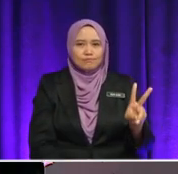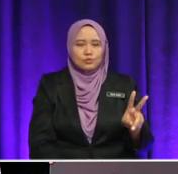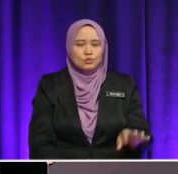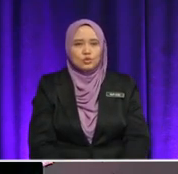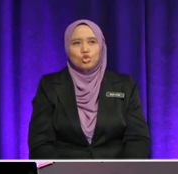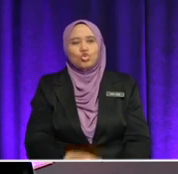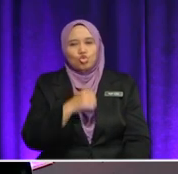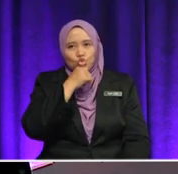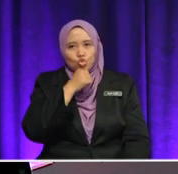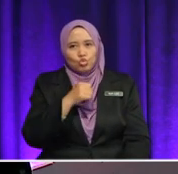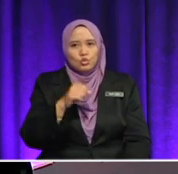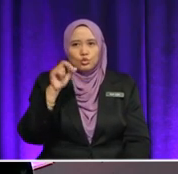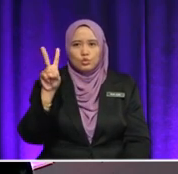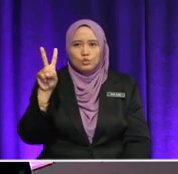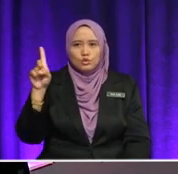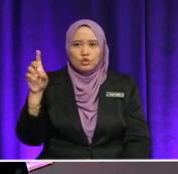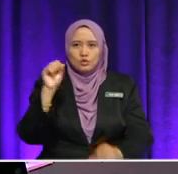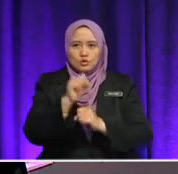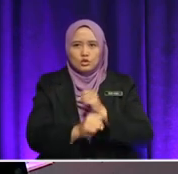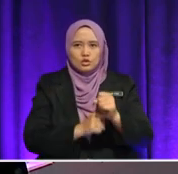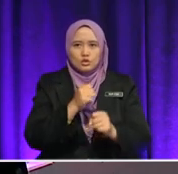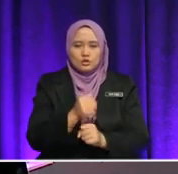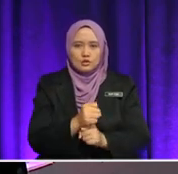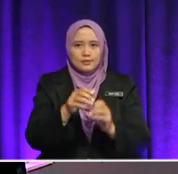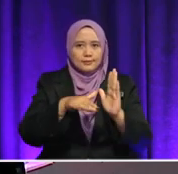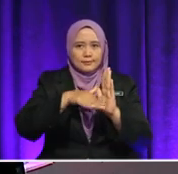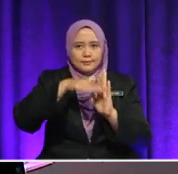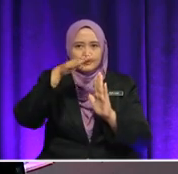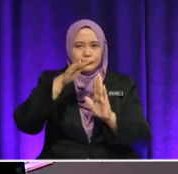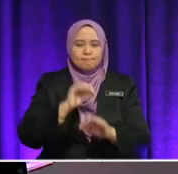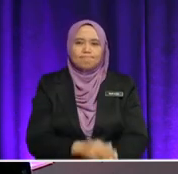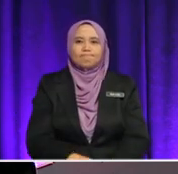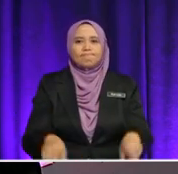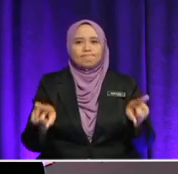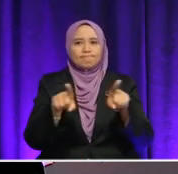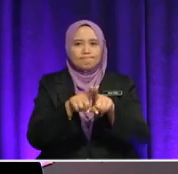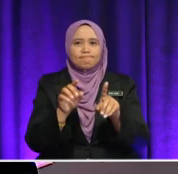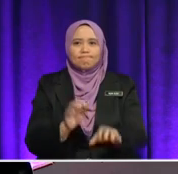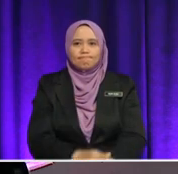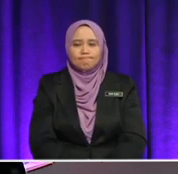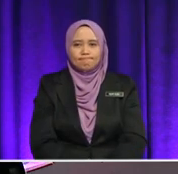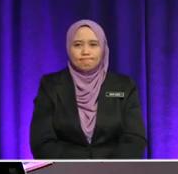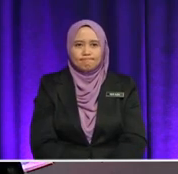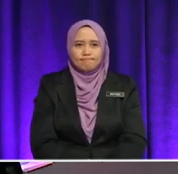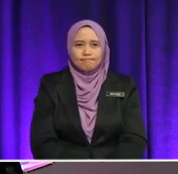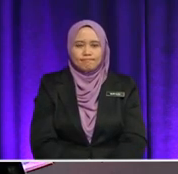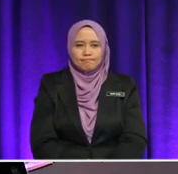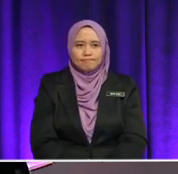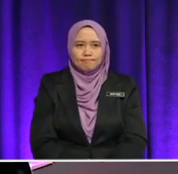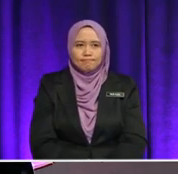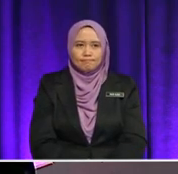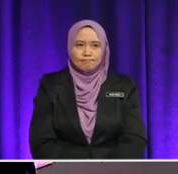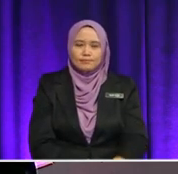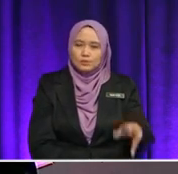21 tahun ke atas Jadi pertama dan kedua kita sedang ingat sama aja yang ketiga